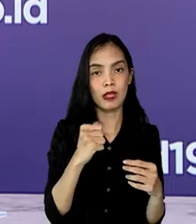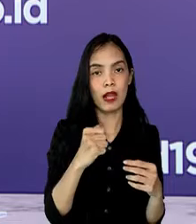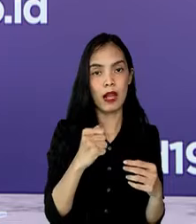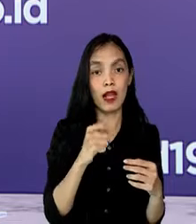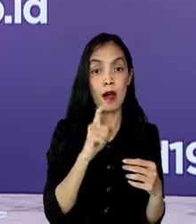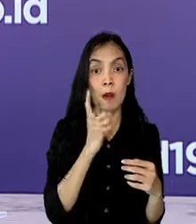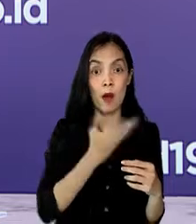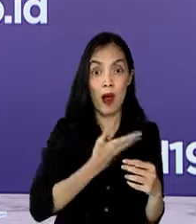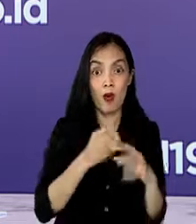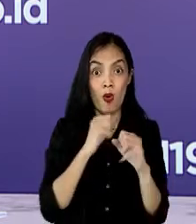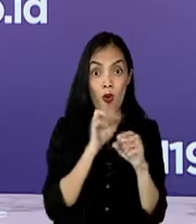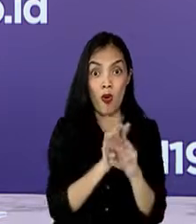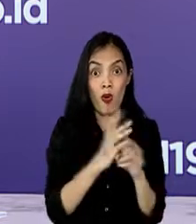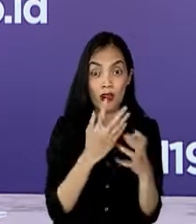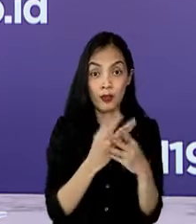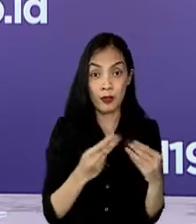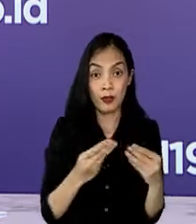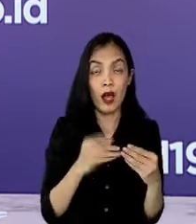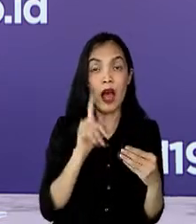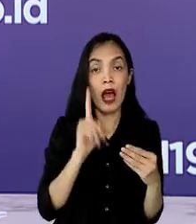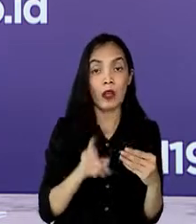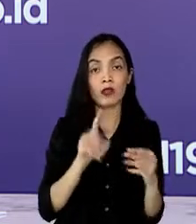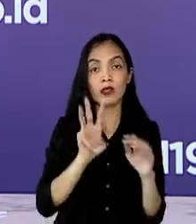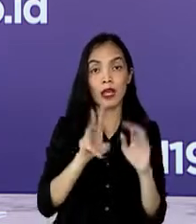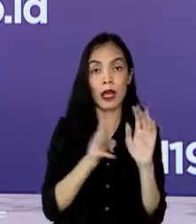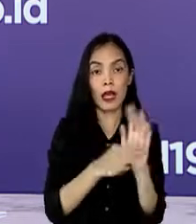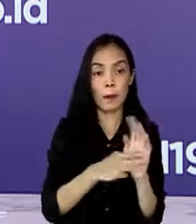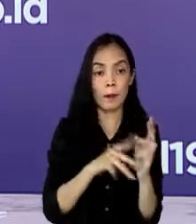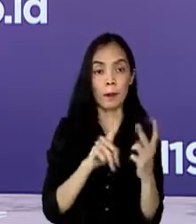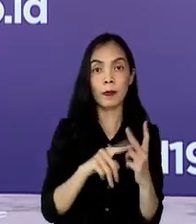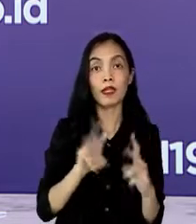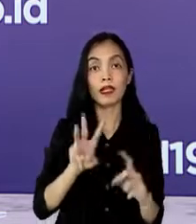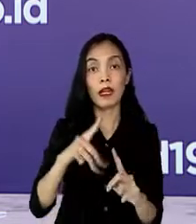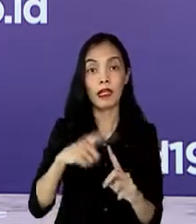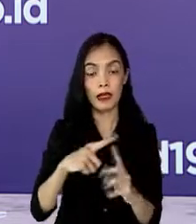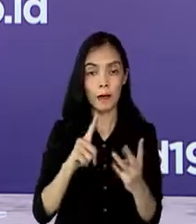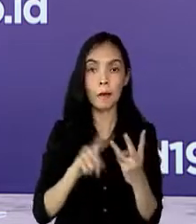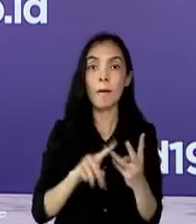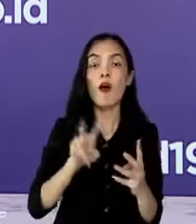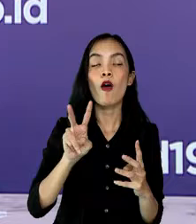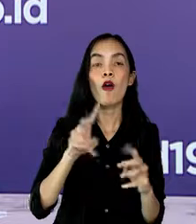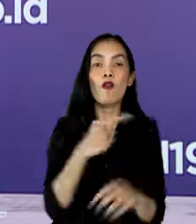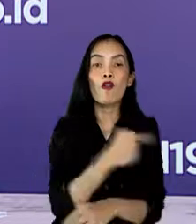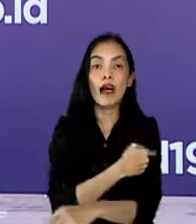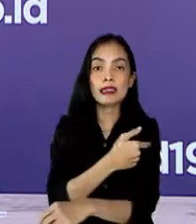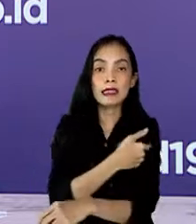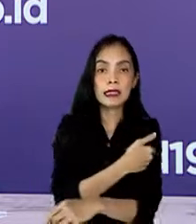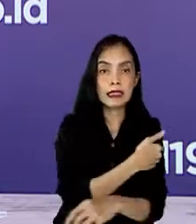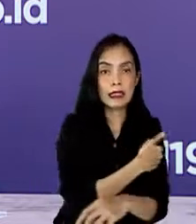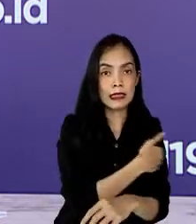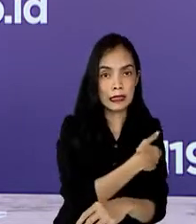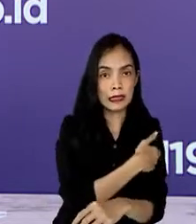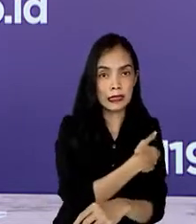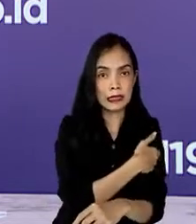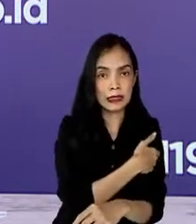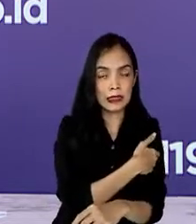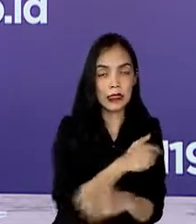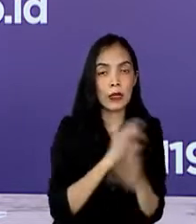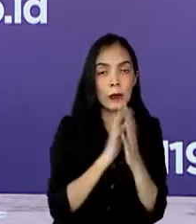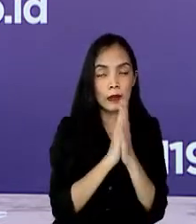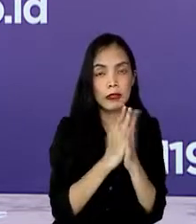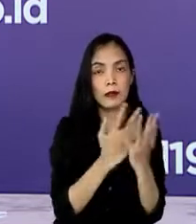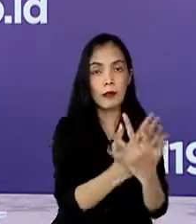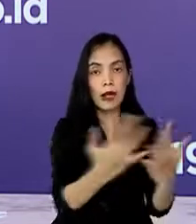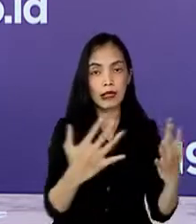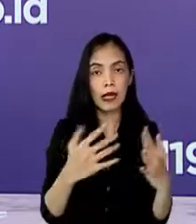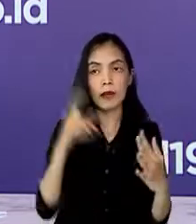3 m dan 3t serta vaksinasi Oleh karena itu masyarakat diminta untuk dapat mendukung